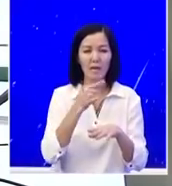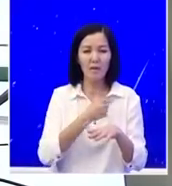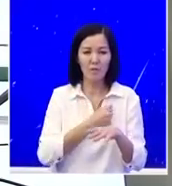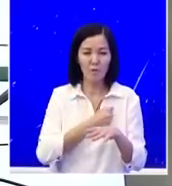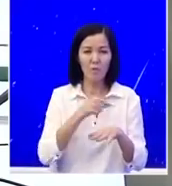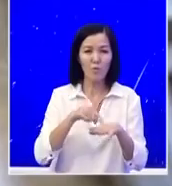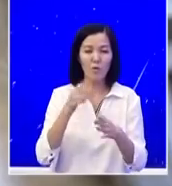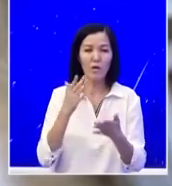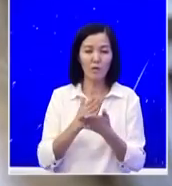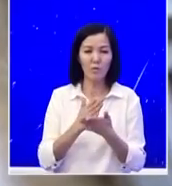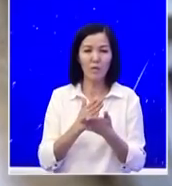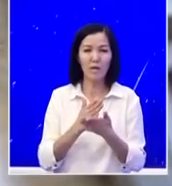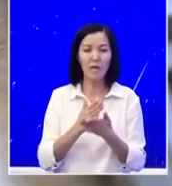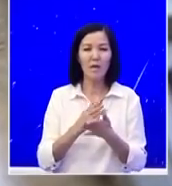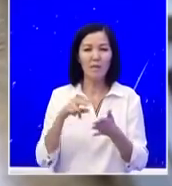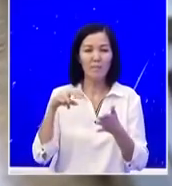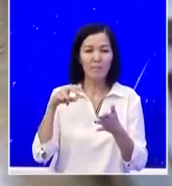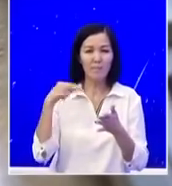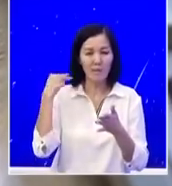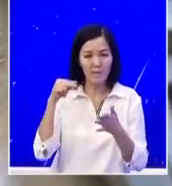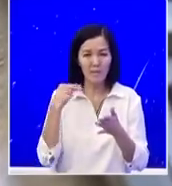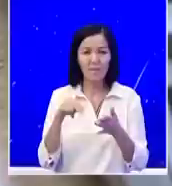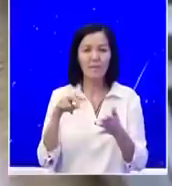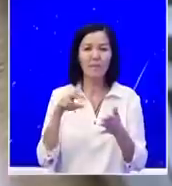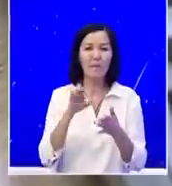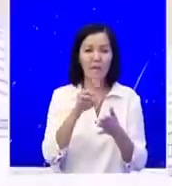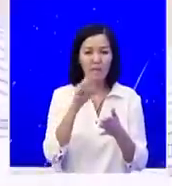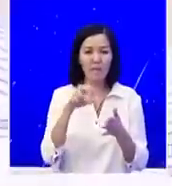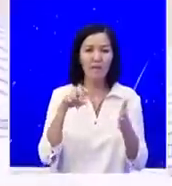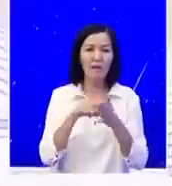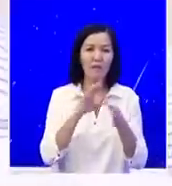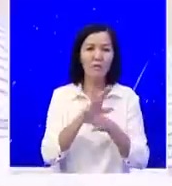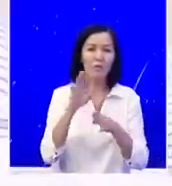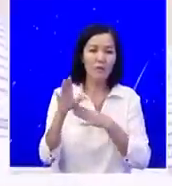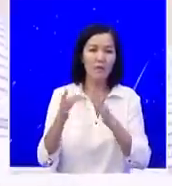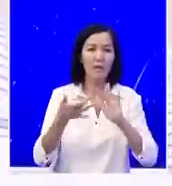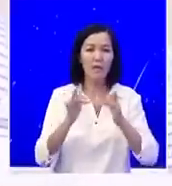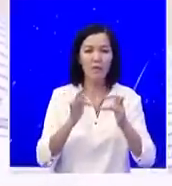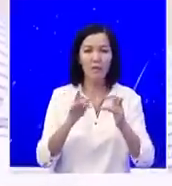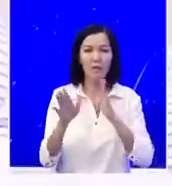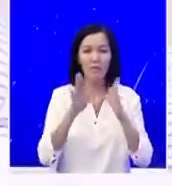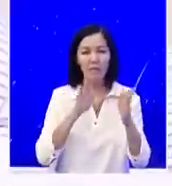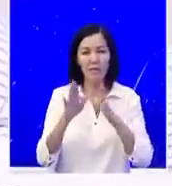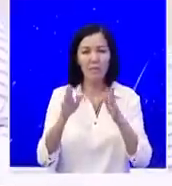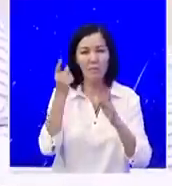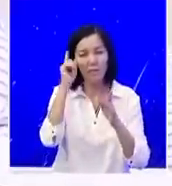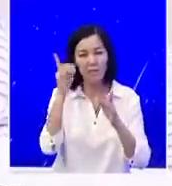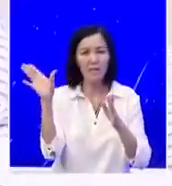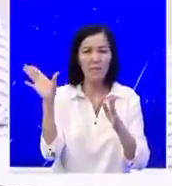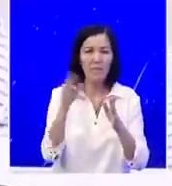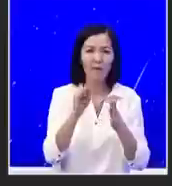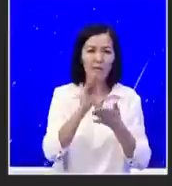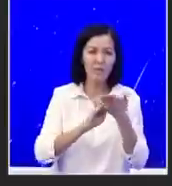игі жақсылары лебіздерін білдіріп, жедел хаттар жолдап жатыр. Әлеуметтік желілердегі жазбалар, арнаулар мен